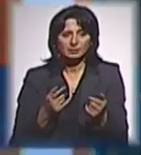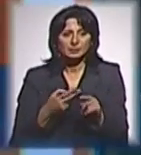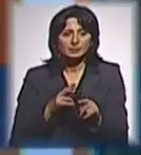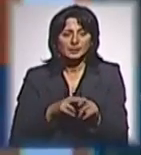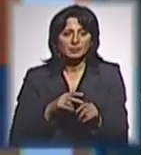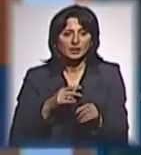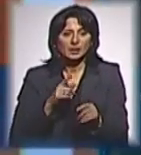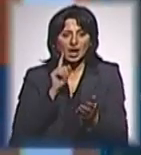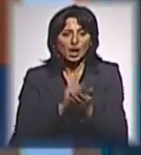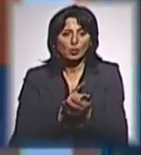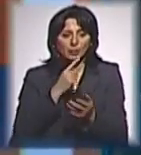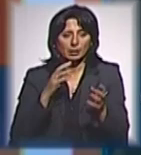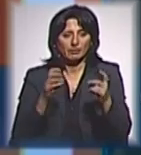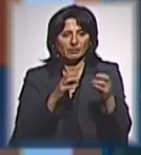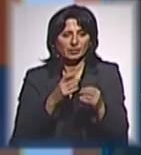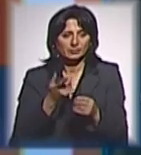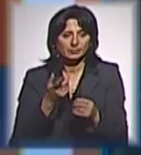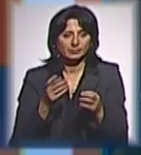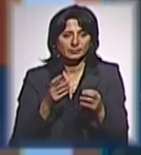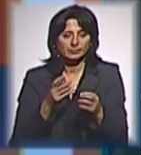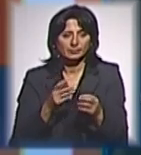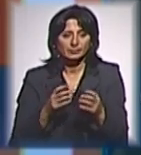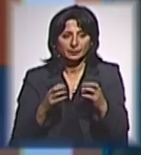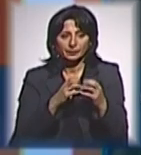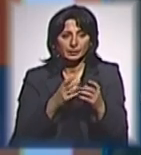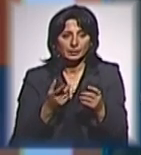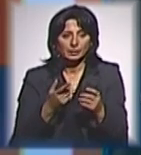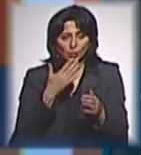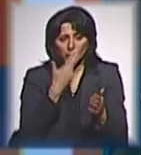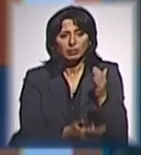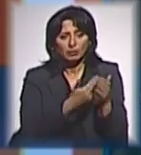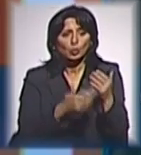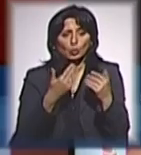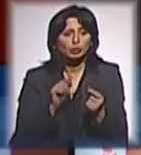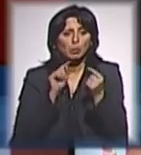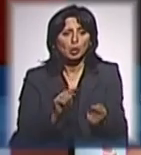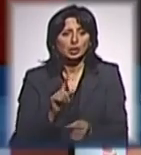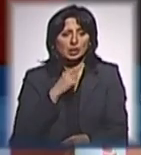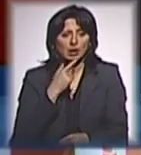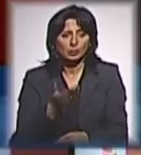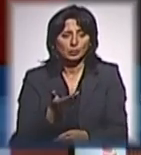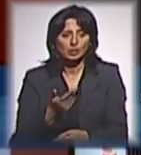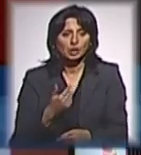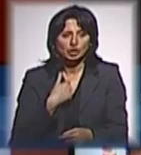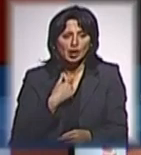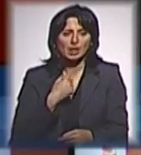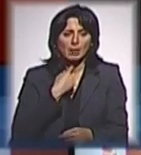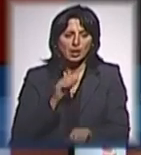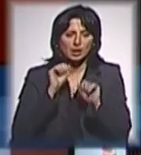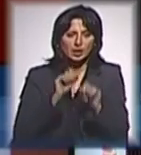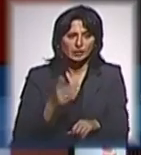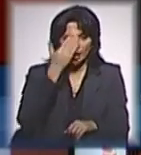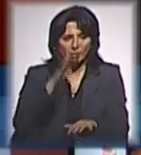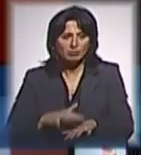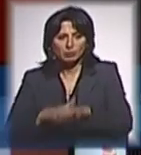მინდა ეს აუცილებლად თქვა. ეს არის შეთანხმება, ბატონო. დამარცხნენ ისინი და პროტესტი რაზე უნდა გამოვიდეს? არა, ცოტა ხოლმე განცხადებები რომ ჩვენ ხმებს დავიცავთ ხალხის